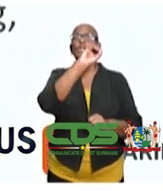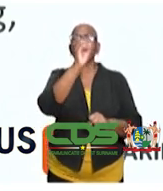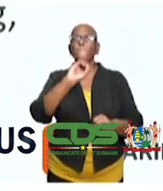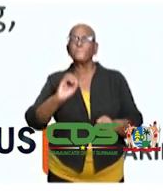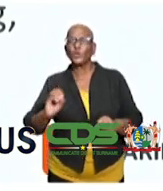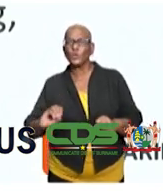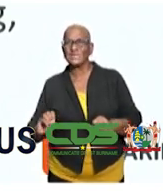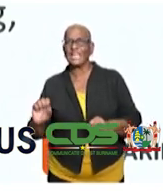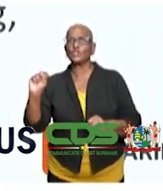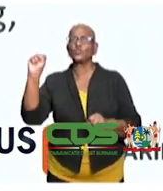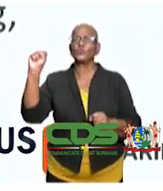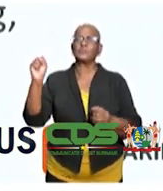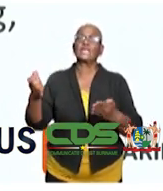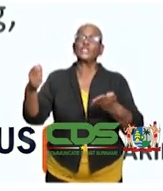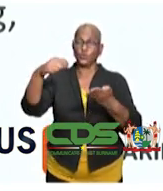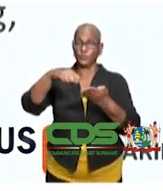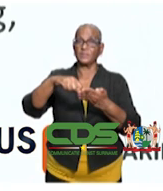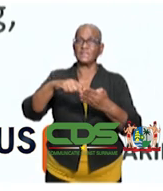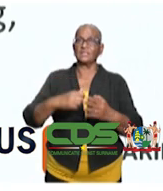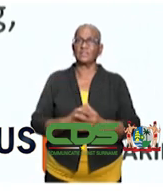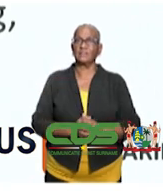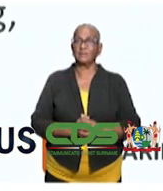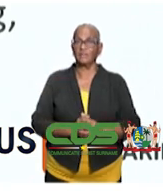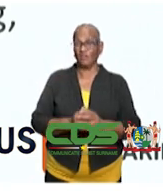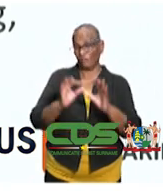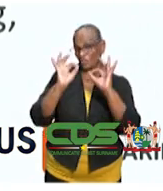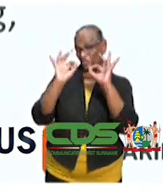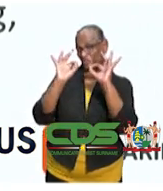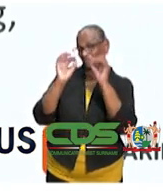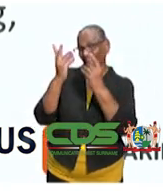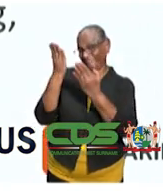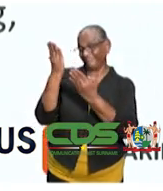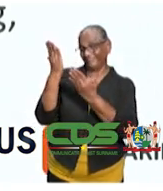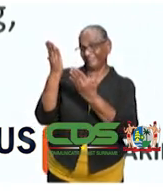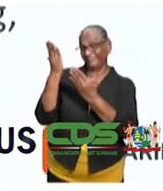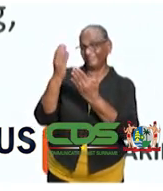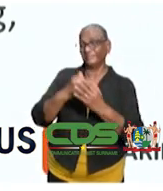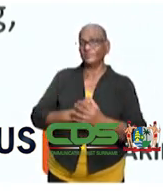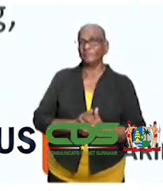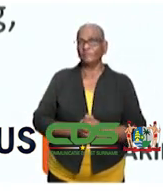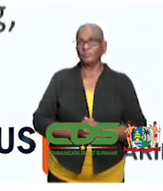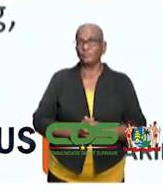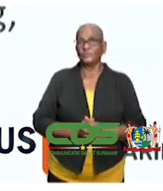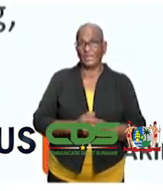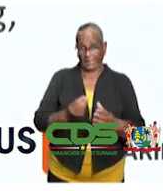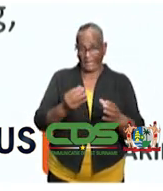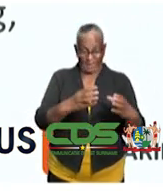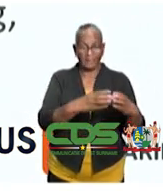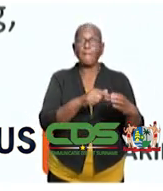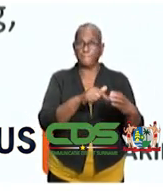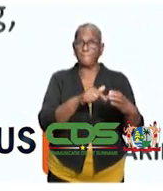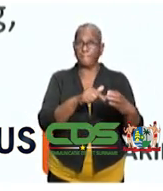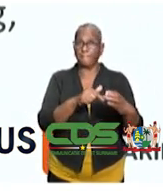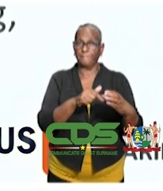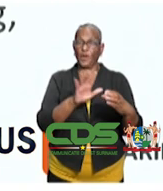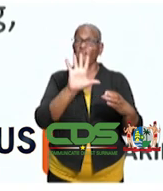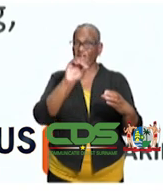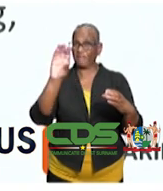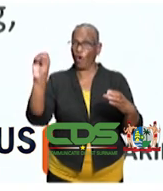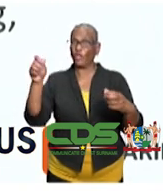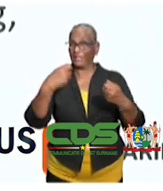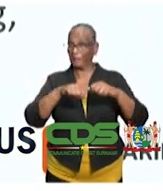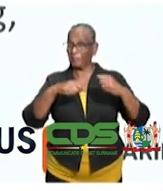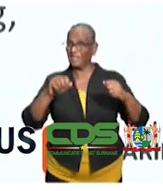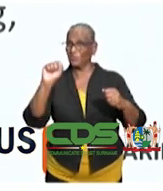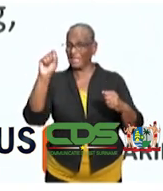de juiste definitie, volgens de juiste definitie van het woord. Er is een budget van 500 miljoen